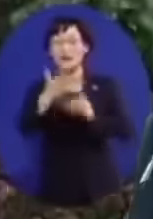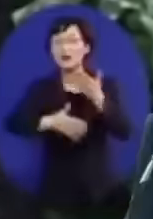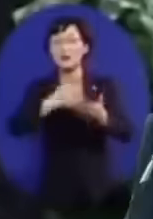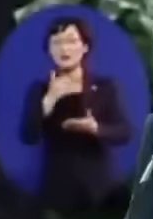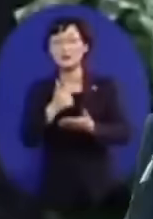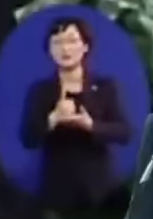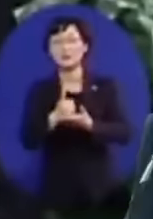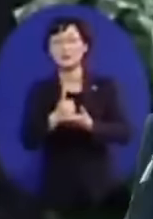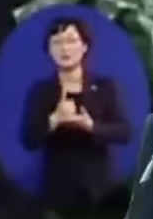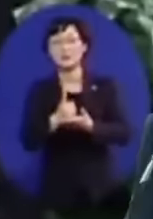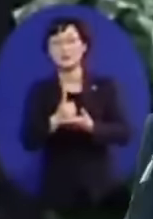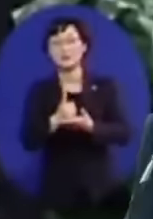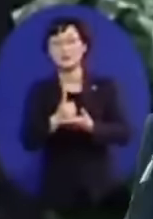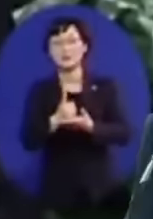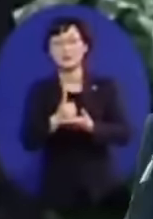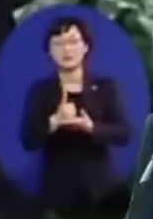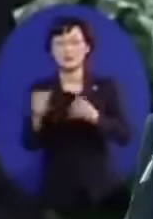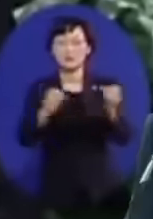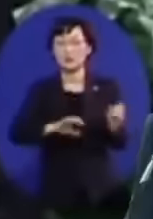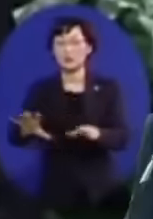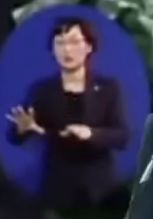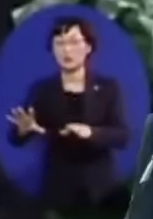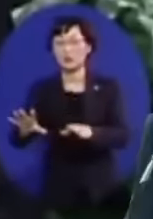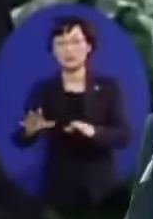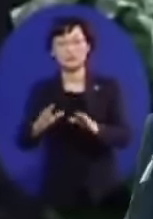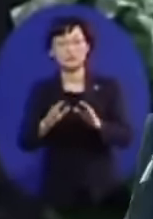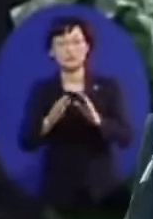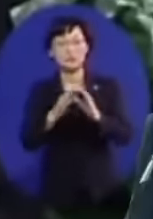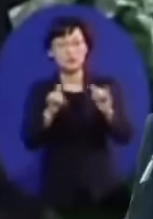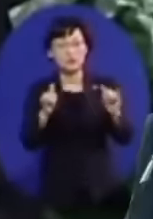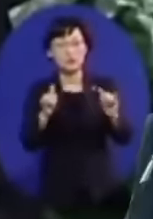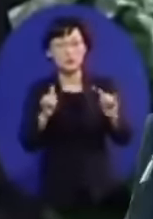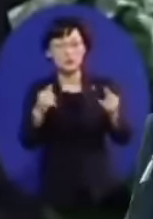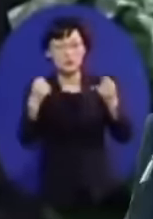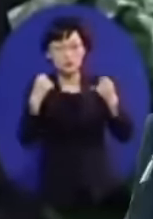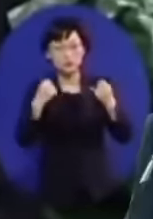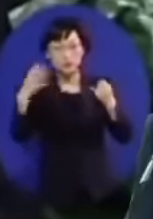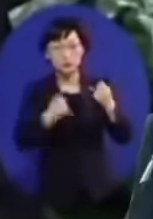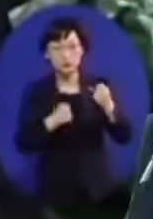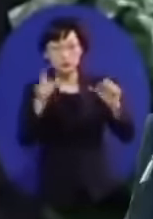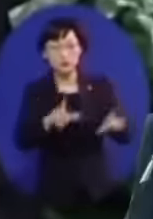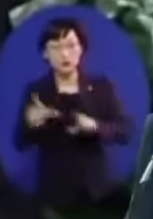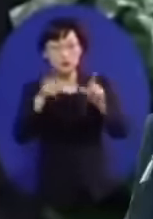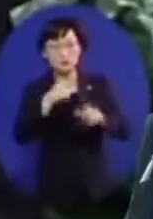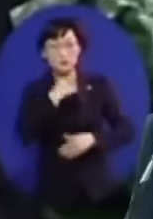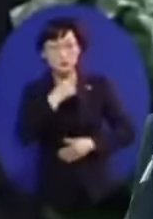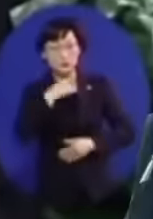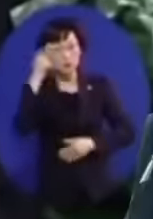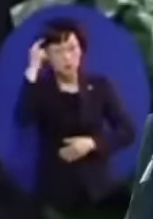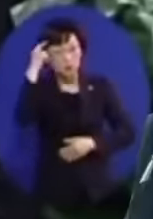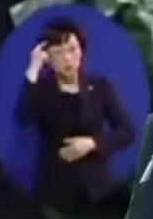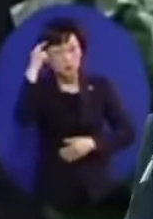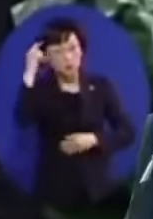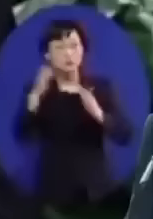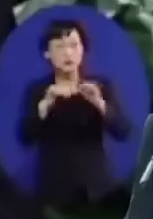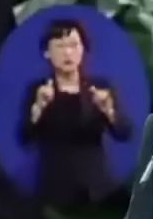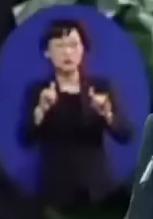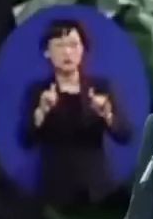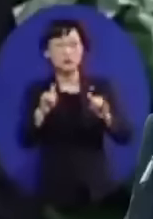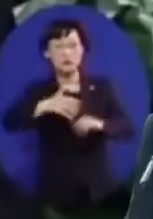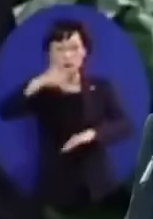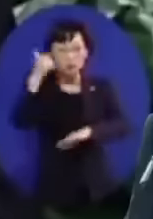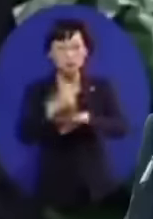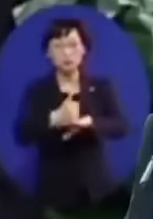하나님을 저버리고 인간의 힘으로 살겠다고 선언한 사람은